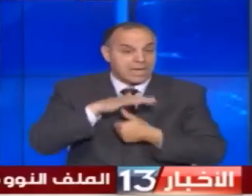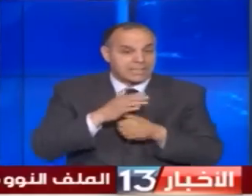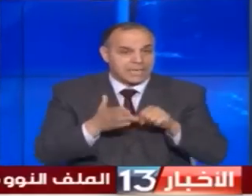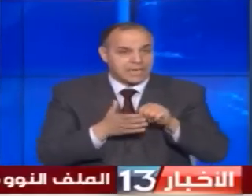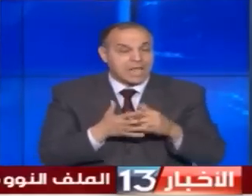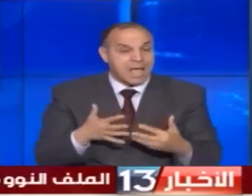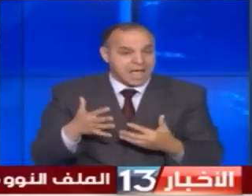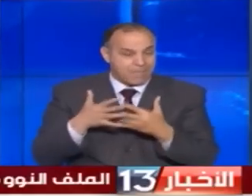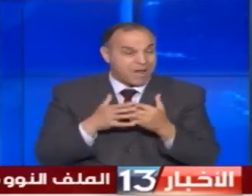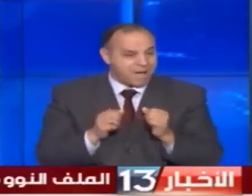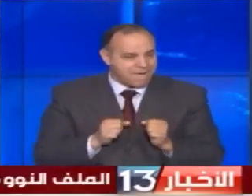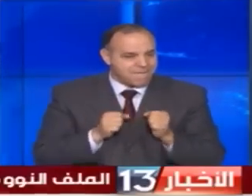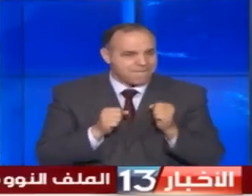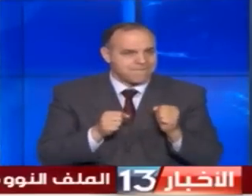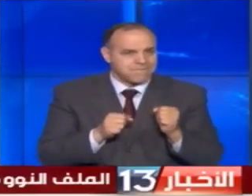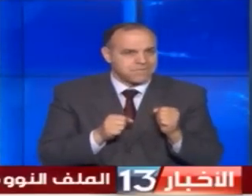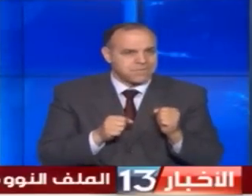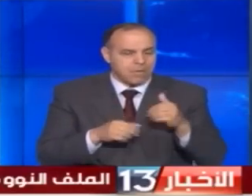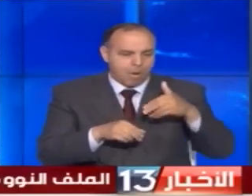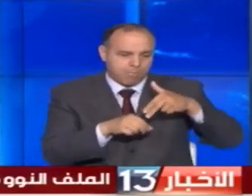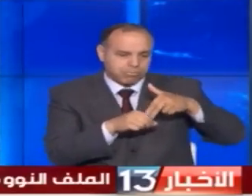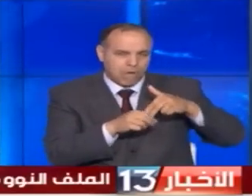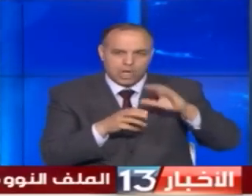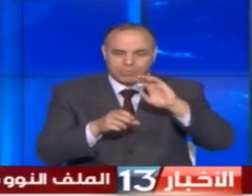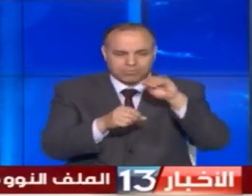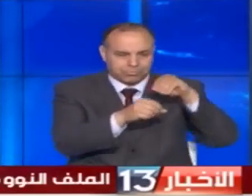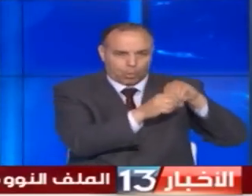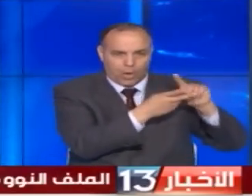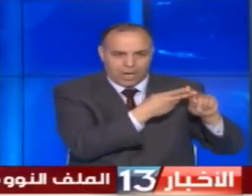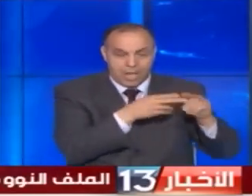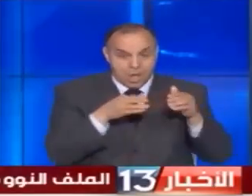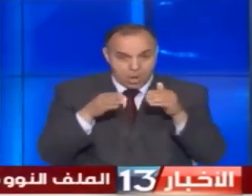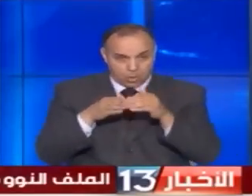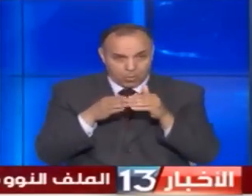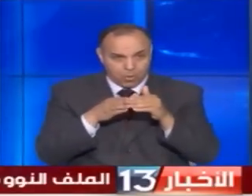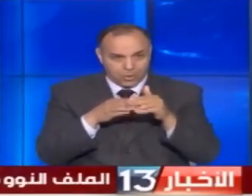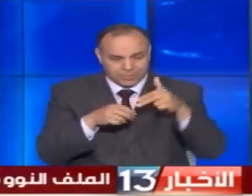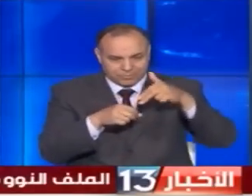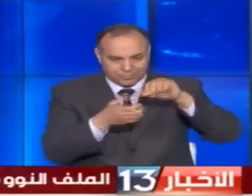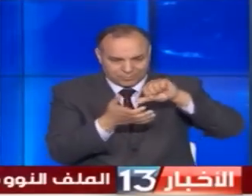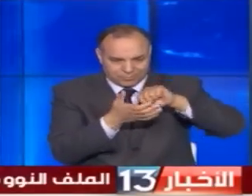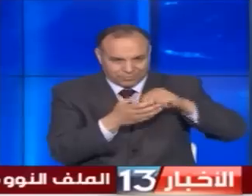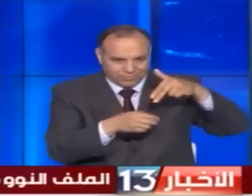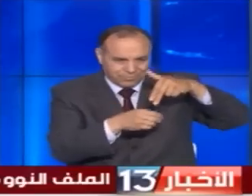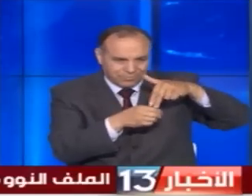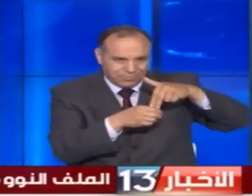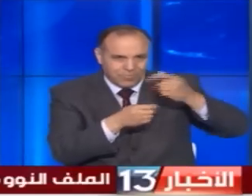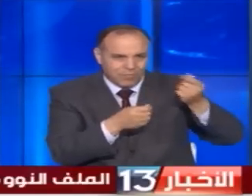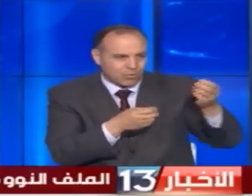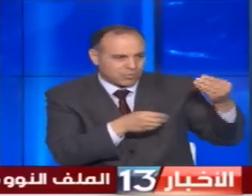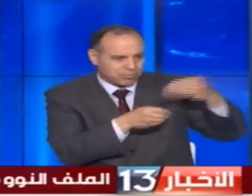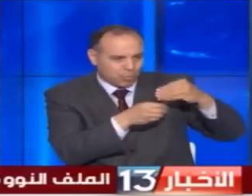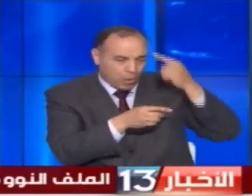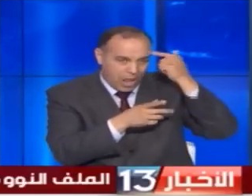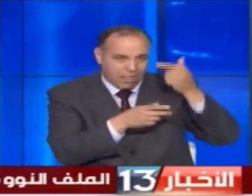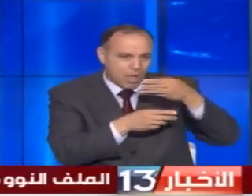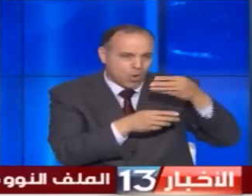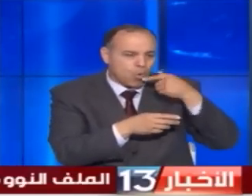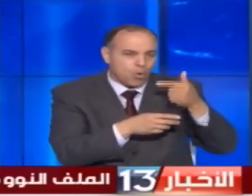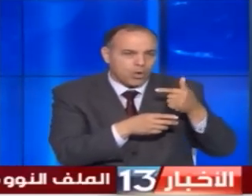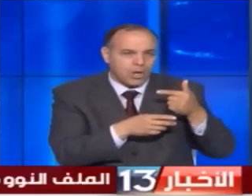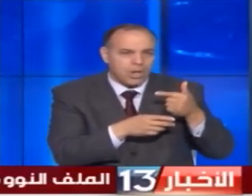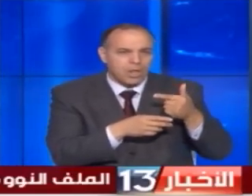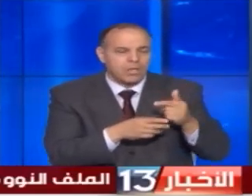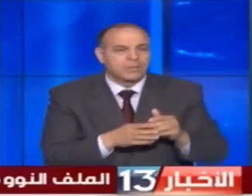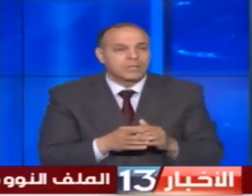واشنطن تحاول الخفض الاحتياطي الاجنبي ما يتقلب وزياده طهران دخلها من العمله الصعبه وقف انفاقها من